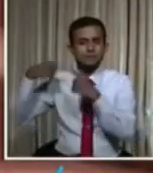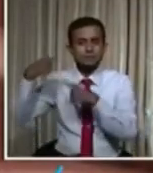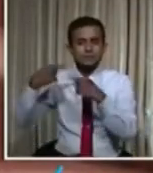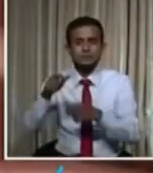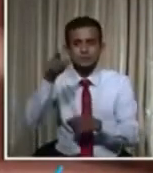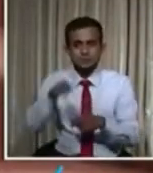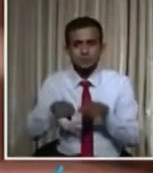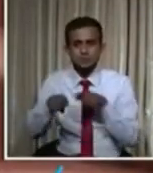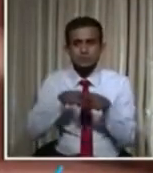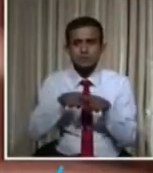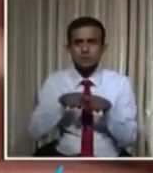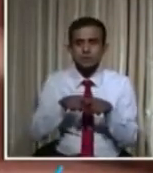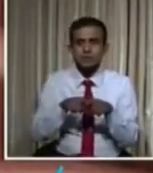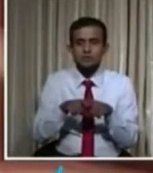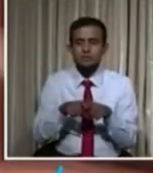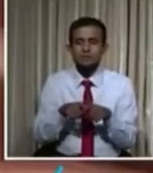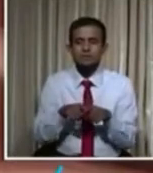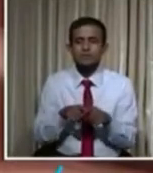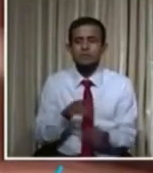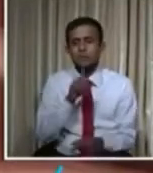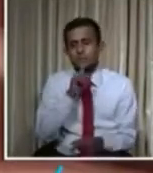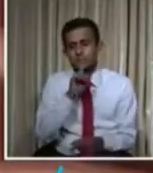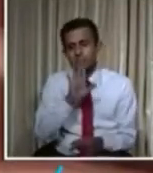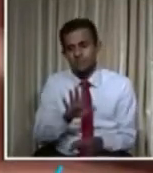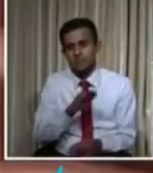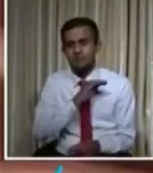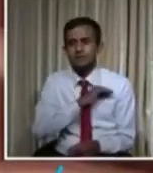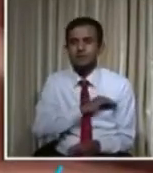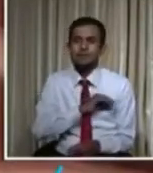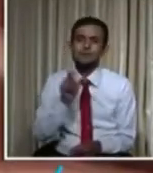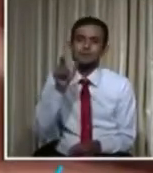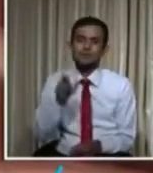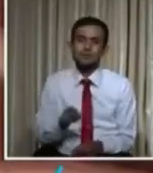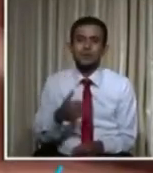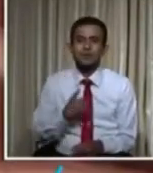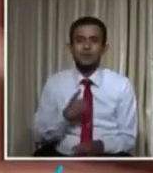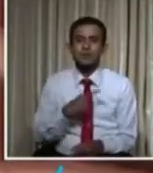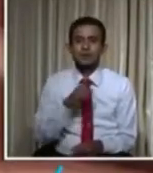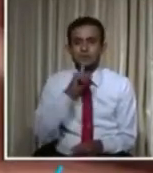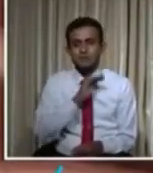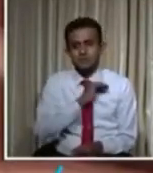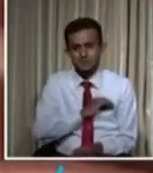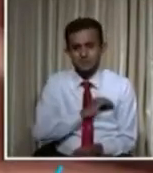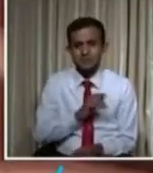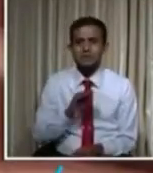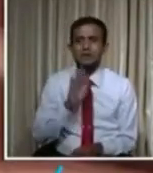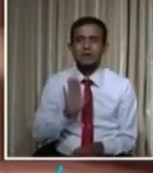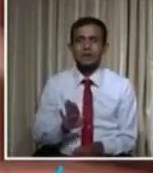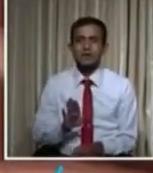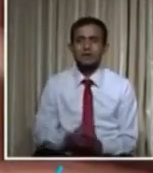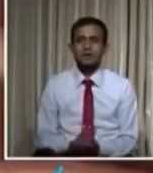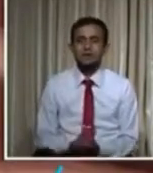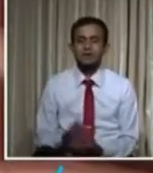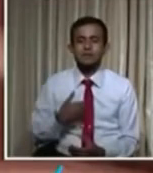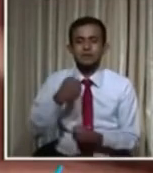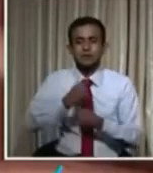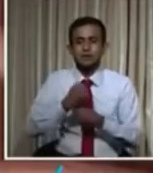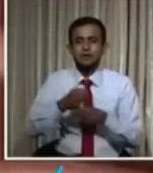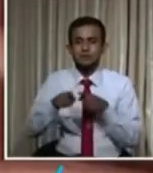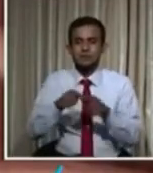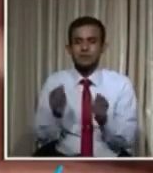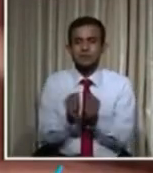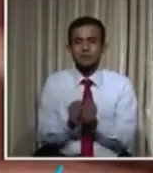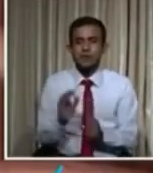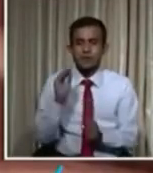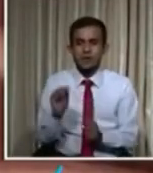විදියට මේවා උපේක්ෂා සාගතව මම ඉවසන කෙනෙක්. ඒ නිසා මම උපේක්ෂා සාගතව ඉවසන කෙනෙක්. අපි ආණ්ඩුවක් විදියට වැඩ කරනවා